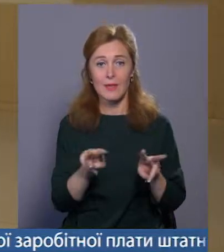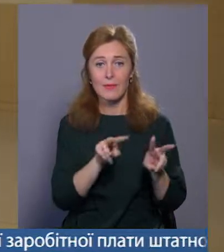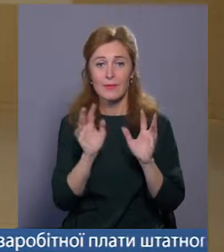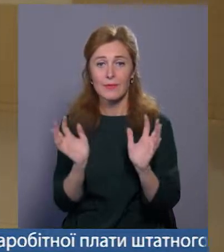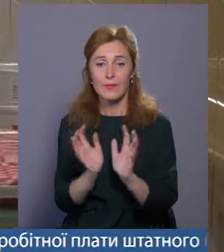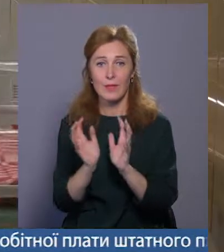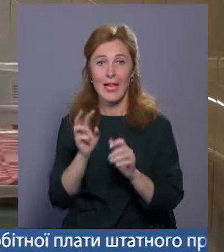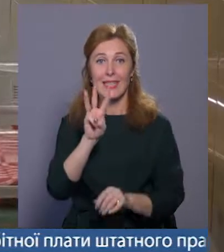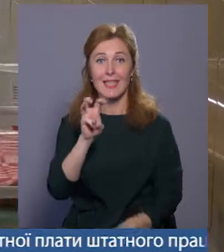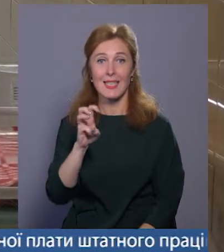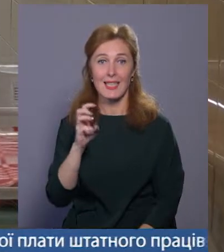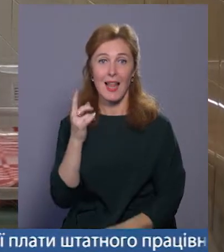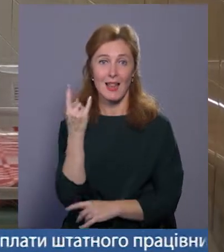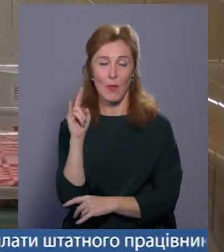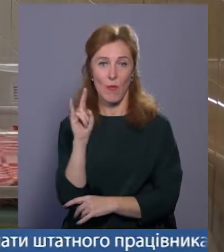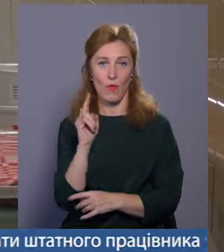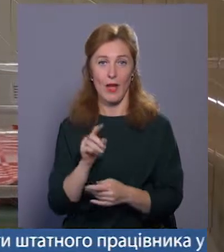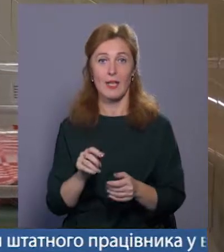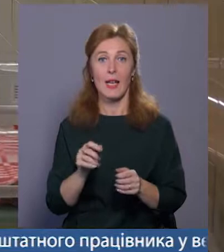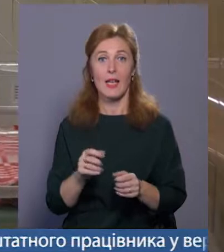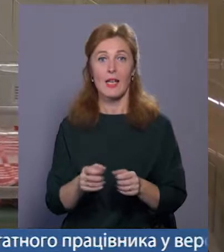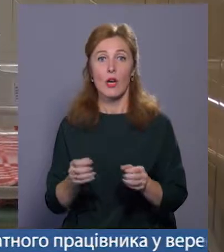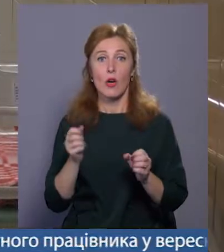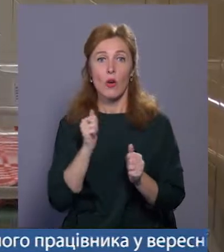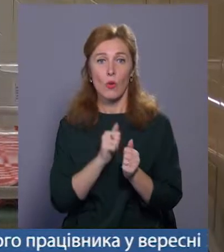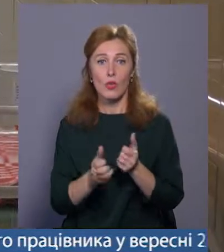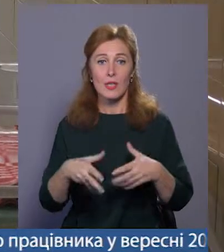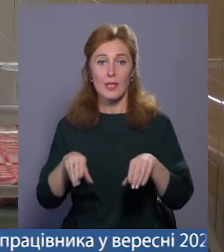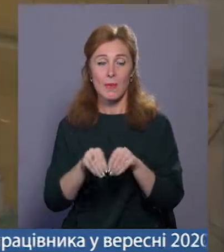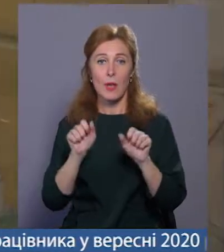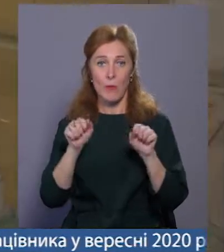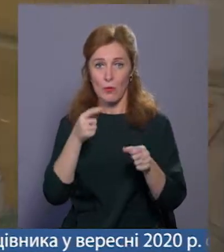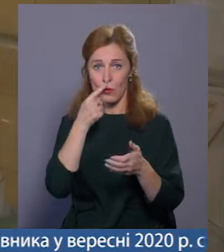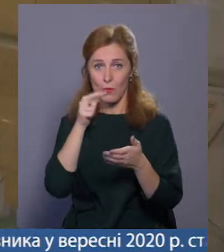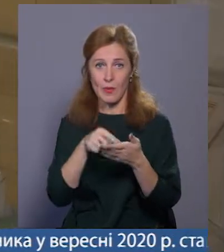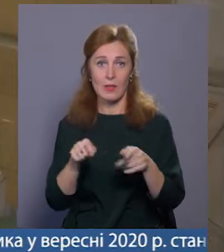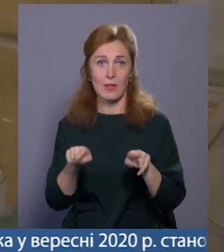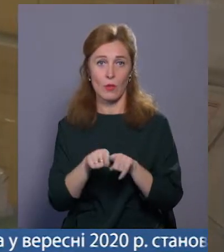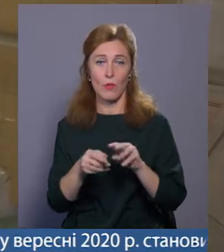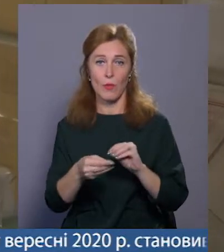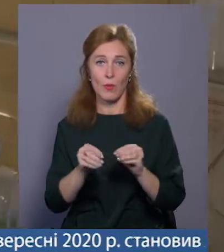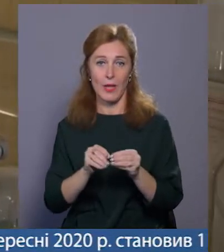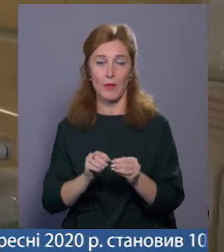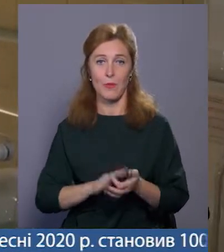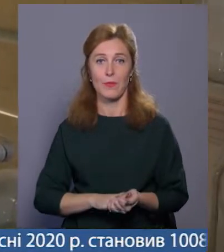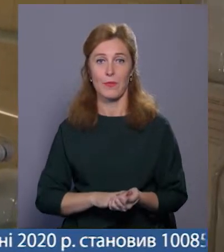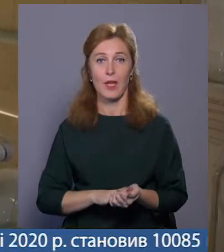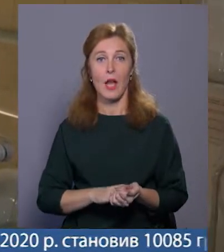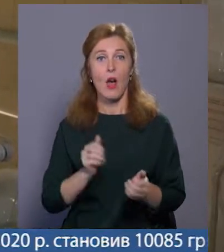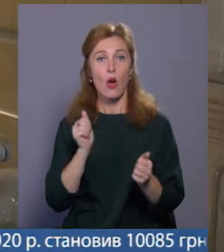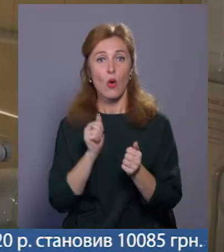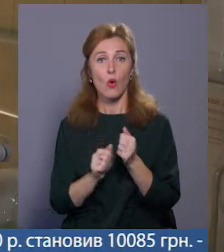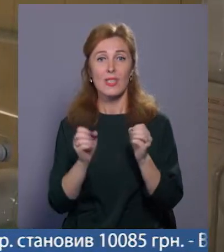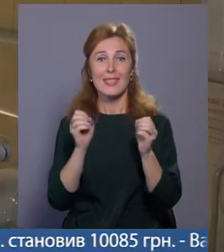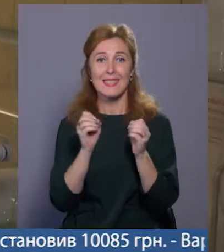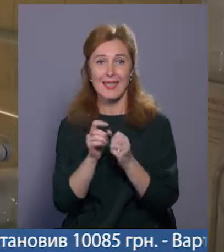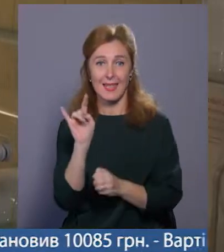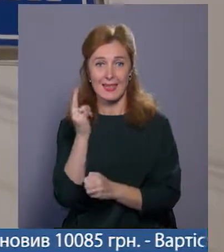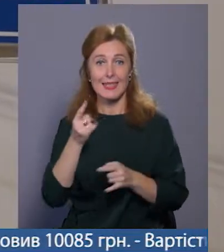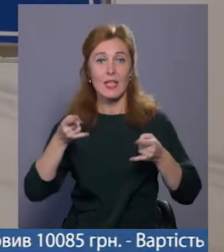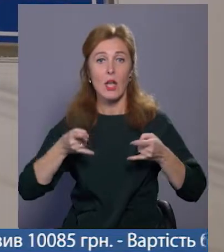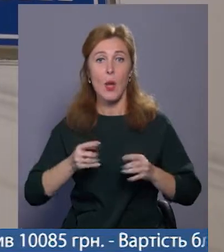немовлят. Зіткнутися з цією проблемою може кожна сім'я, каже неонатолог і авторка одного з проєктів Олена Гарбар. Адже кожна 10-та дитина